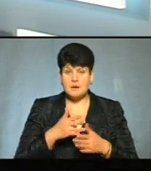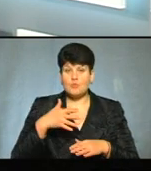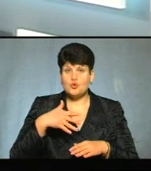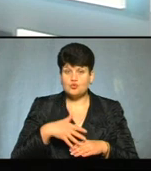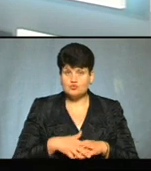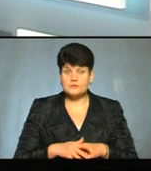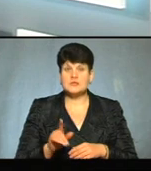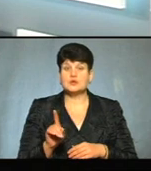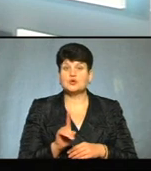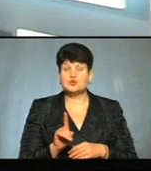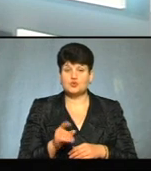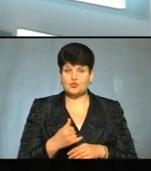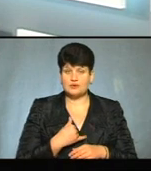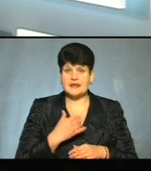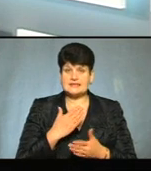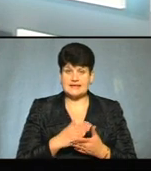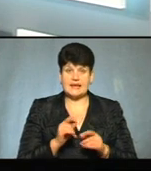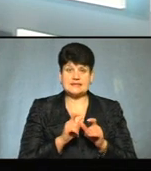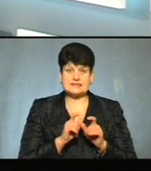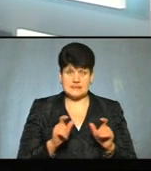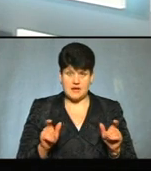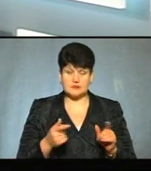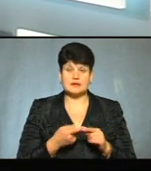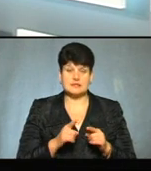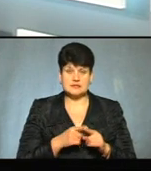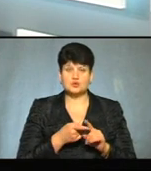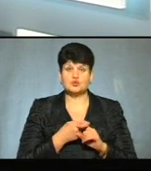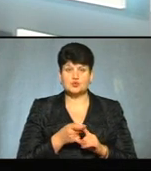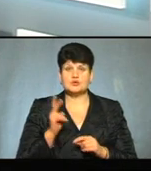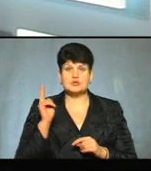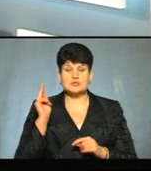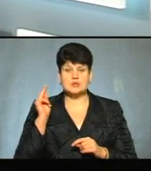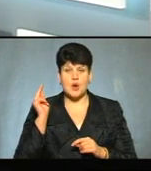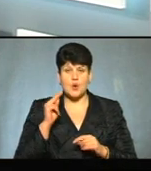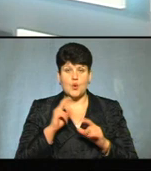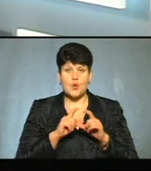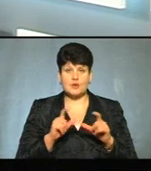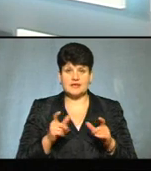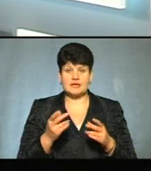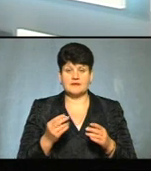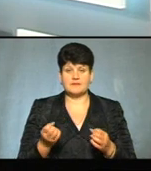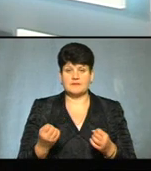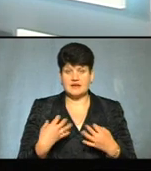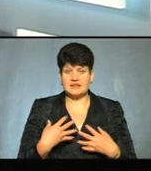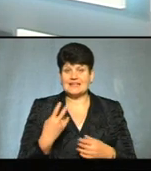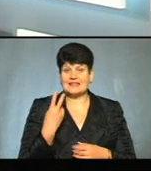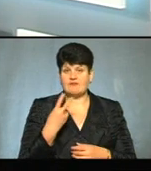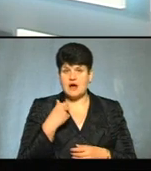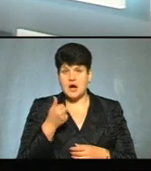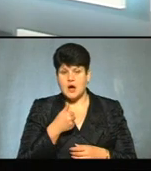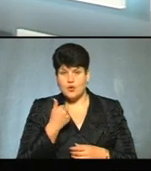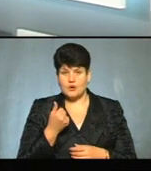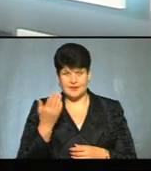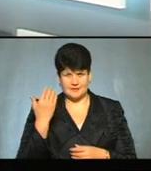Маємо розуміти, що в нас є заклади, це саме стосується коледжів, які передані 2 роки тому в